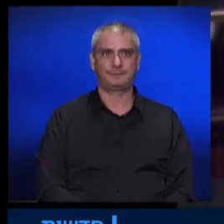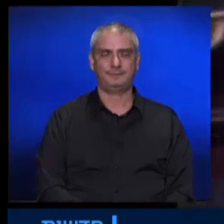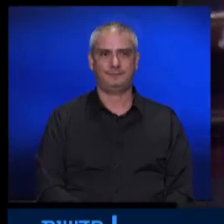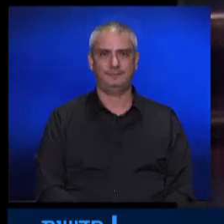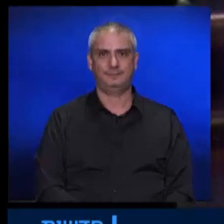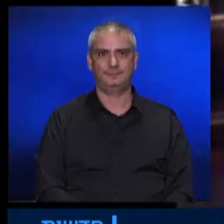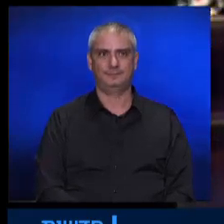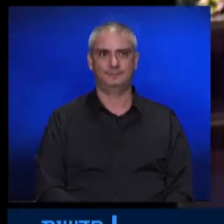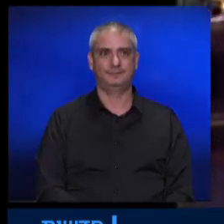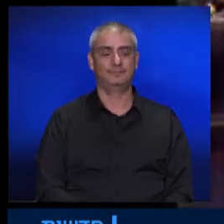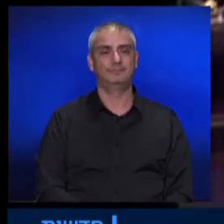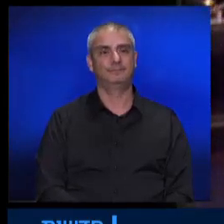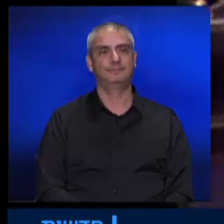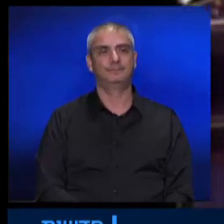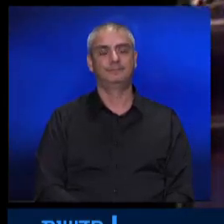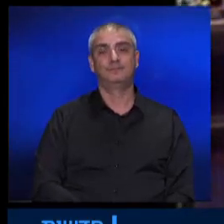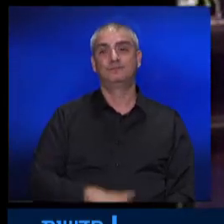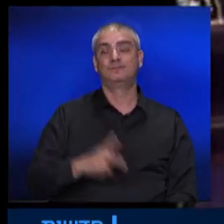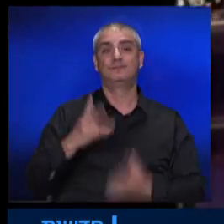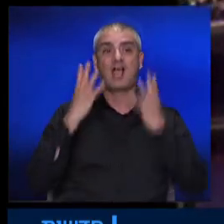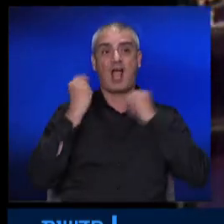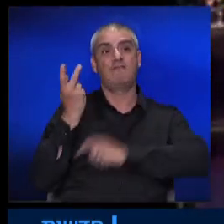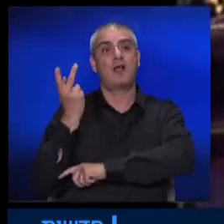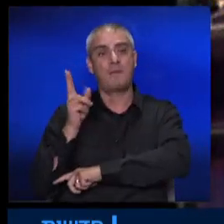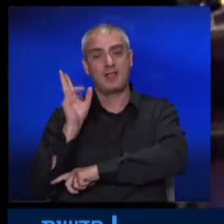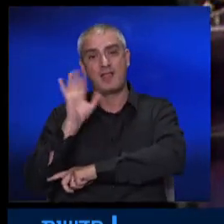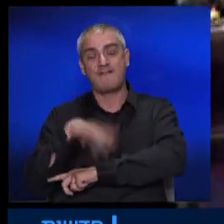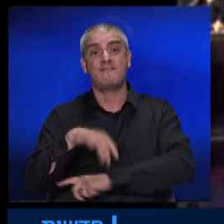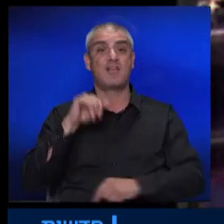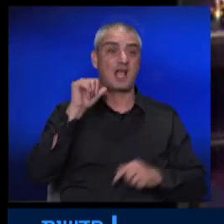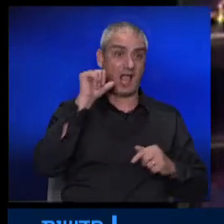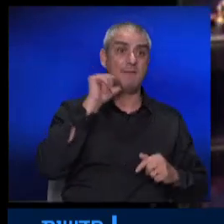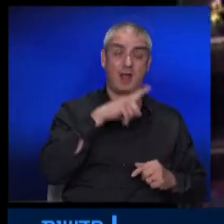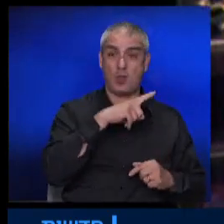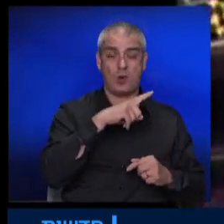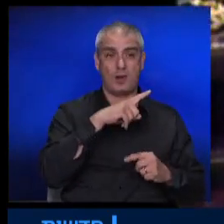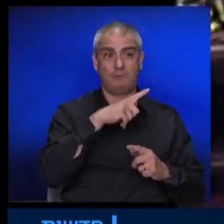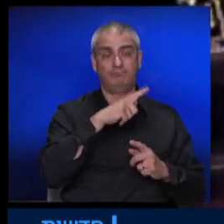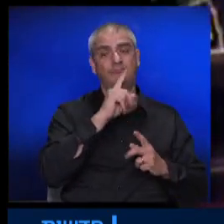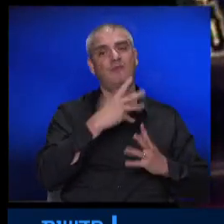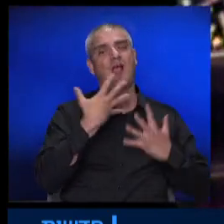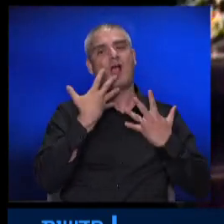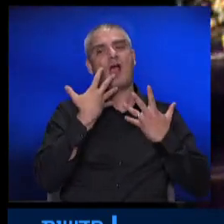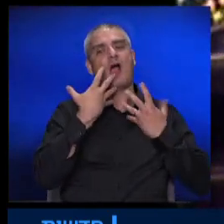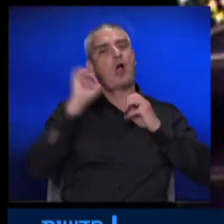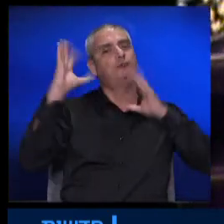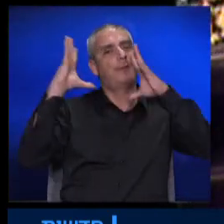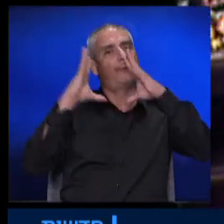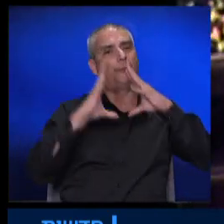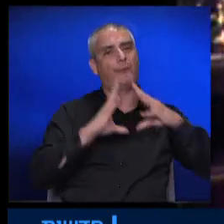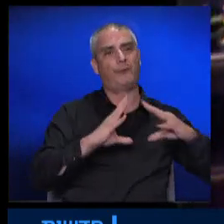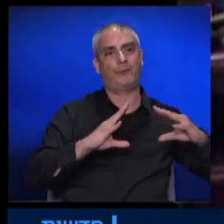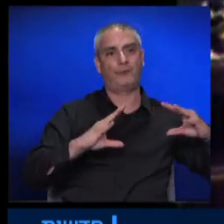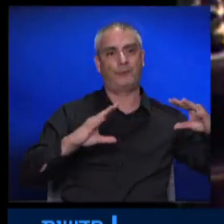מת אב ומת אלול ומת חומם גם